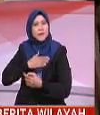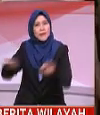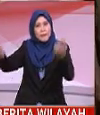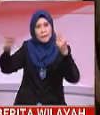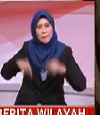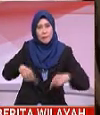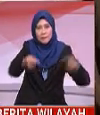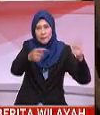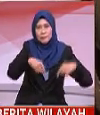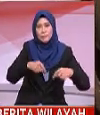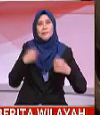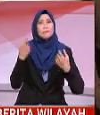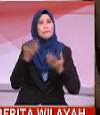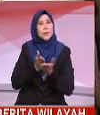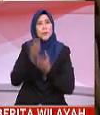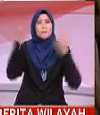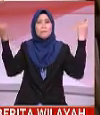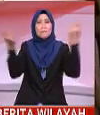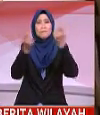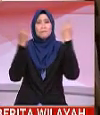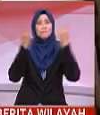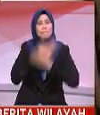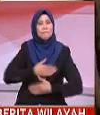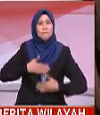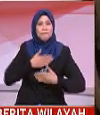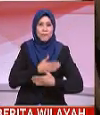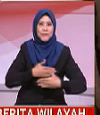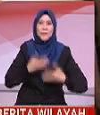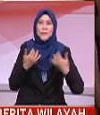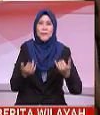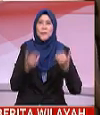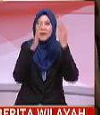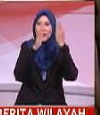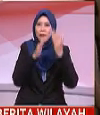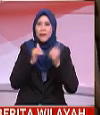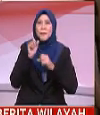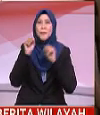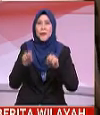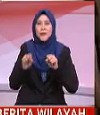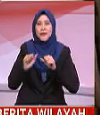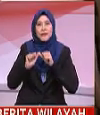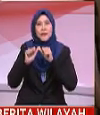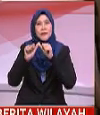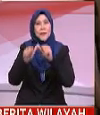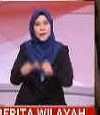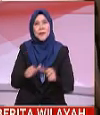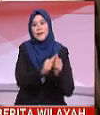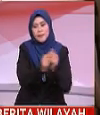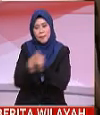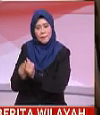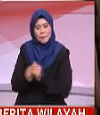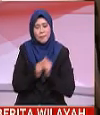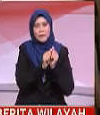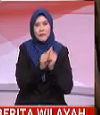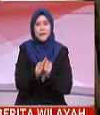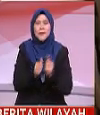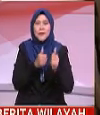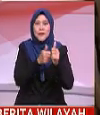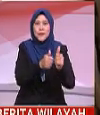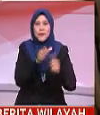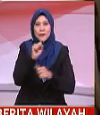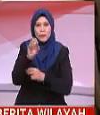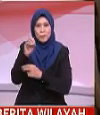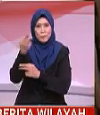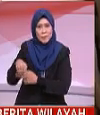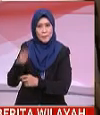semua untuk terus memeriahkan program yang dianjurkan ini, dan semoga kita akan juga terus dapat bersama-sama terus mematuhi SOP